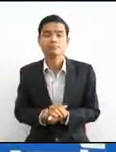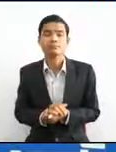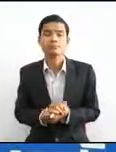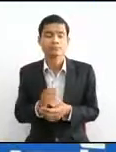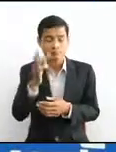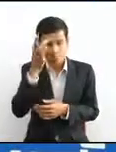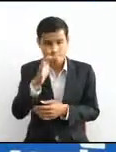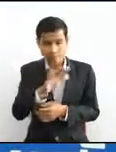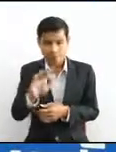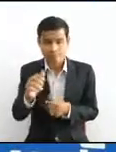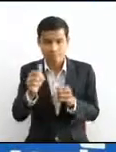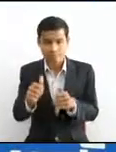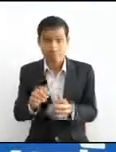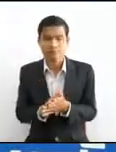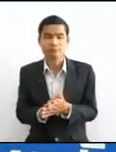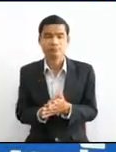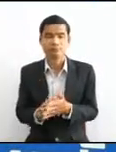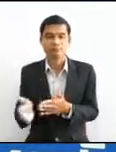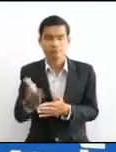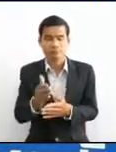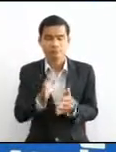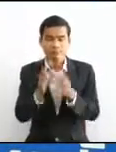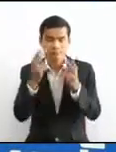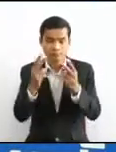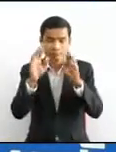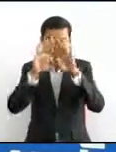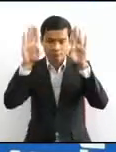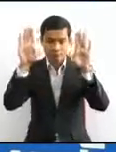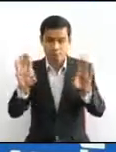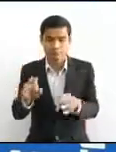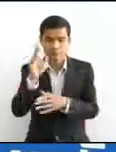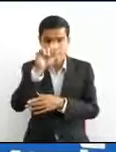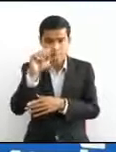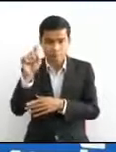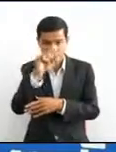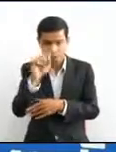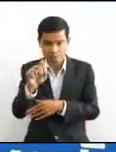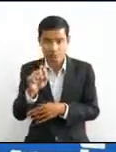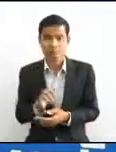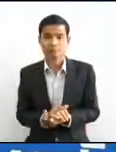chà bụi cài mình tên là con đừng ạc ní chăm tình tốt cho mùi nhạc rưu nè lực đặc hiên á